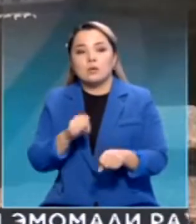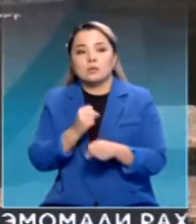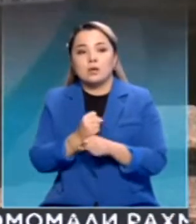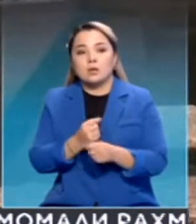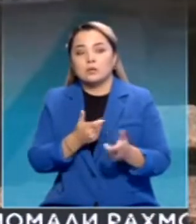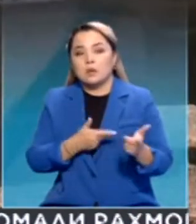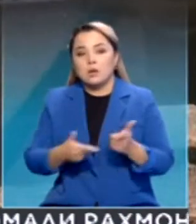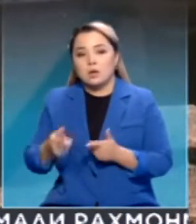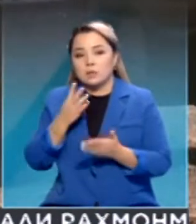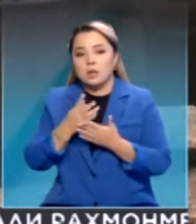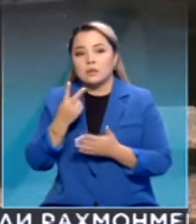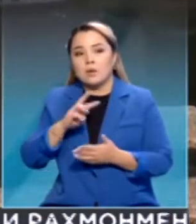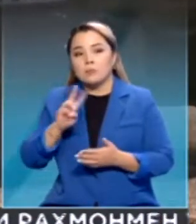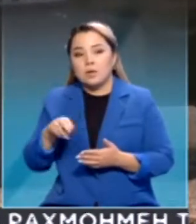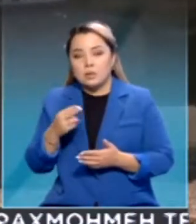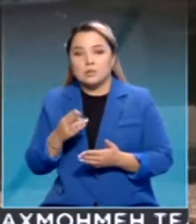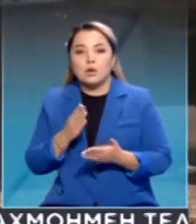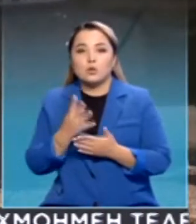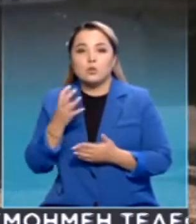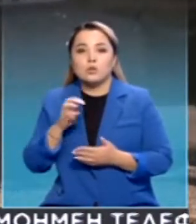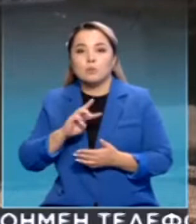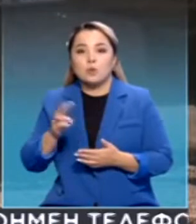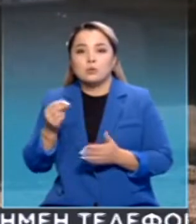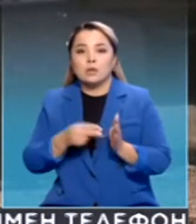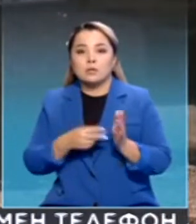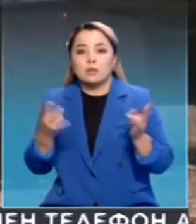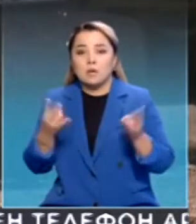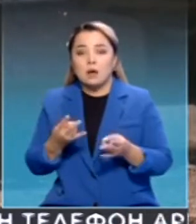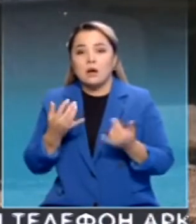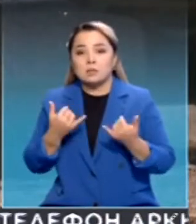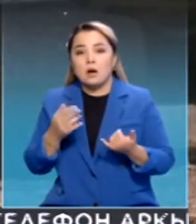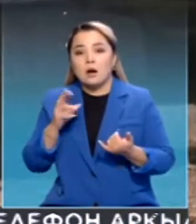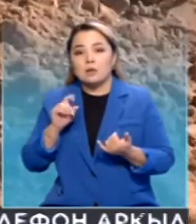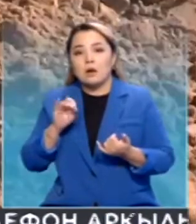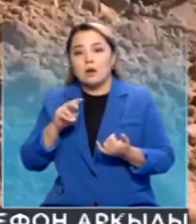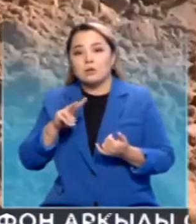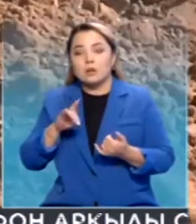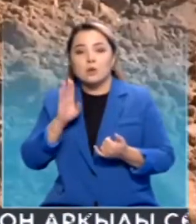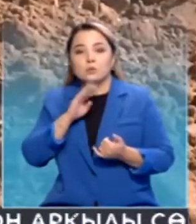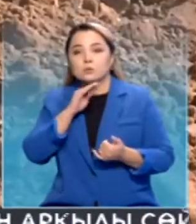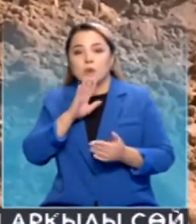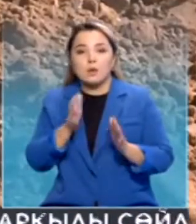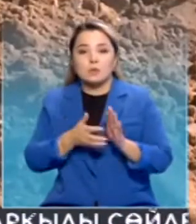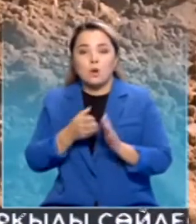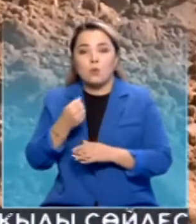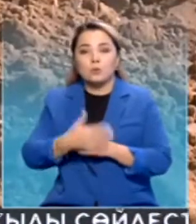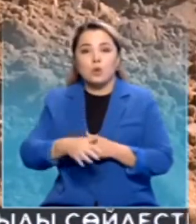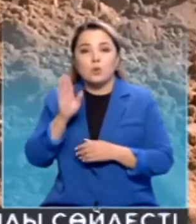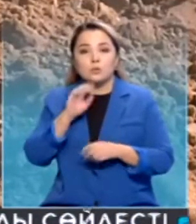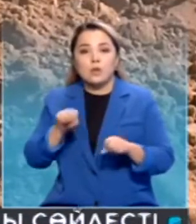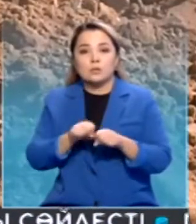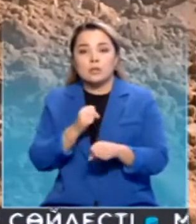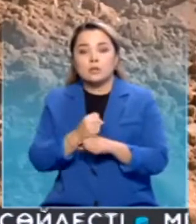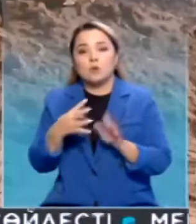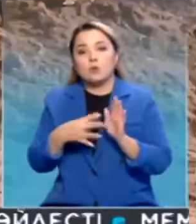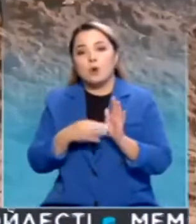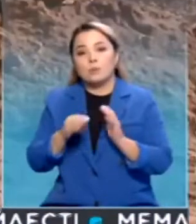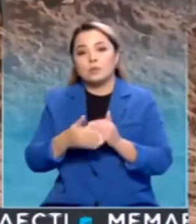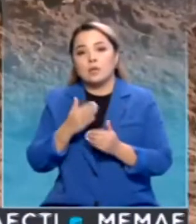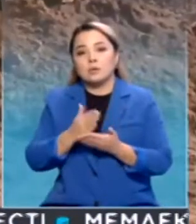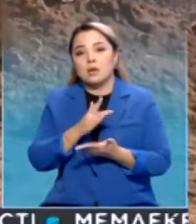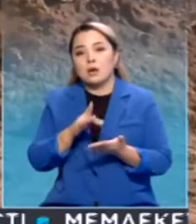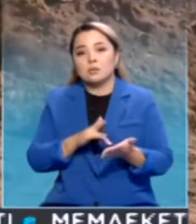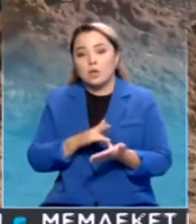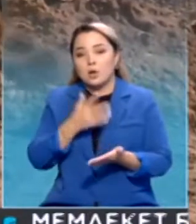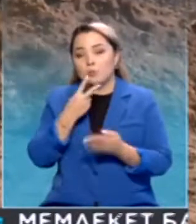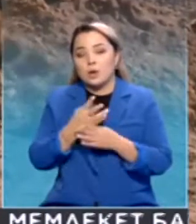мақсатқа шамамен 2 миллиард 400 миллион теңге қажет. Ал қазір Қарқаралыда ауыз су тапшы. Орталық су торабы 9000 тұрғыны бар шаһарды